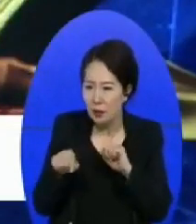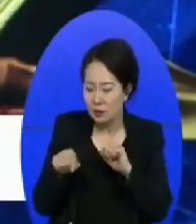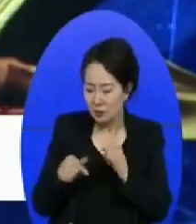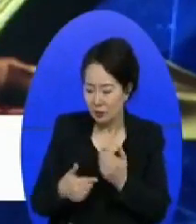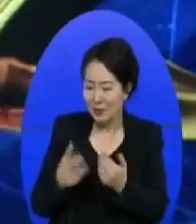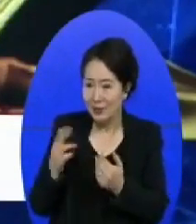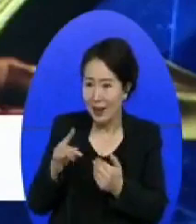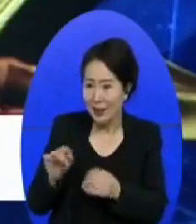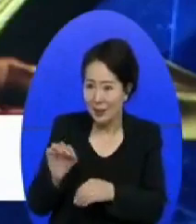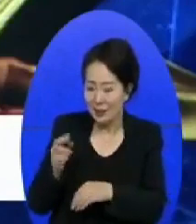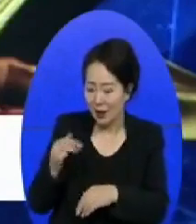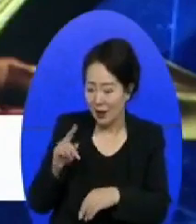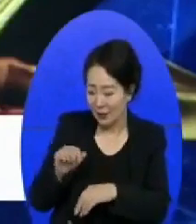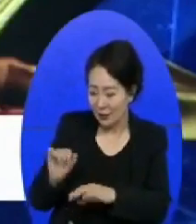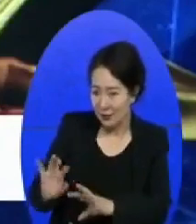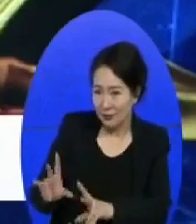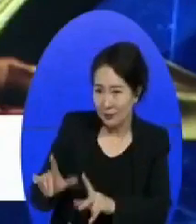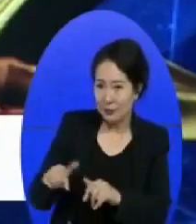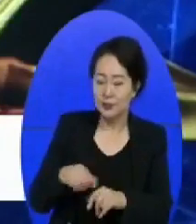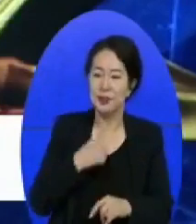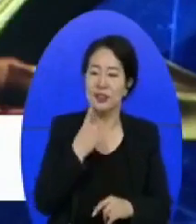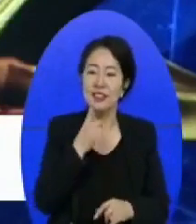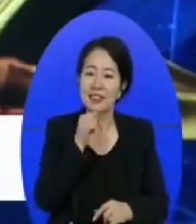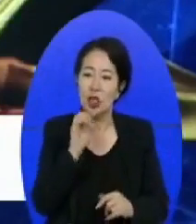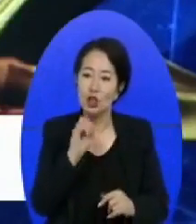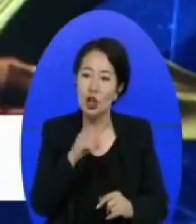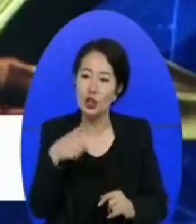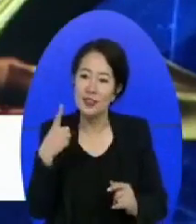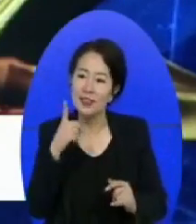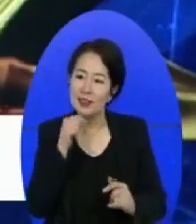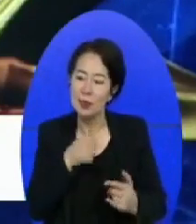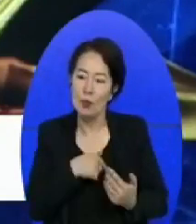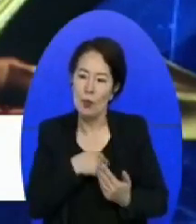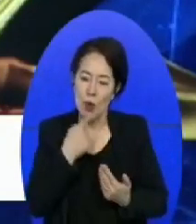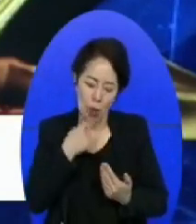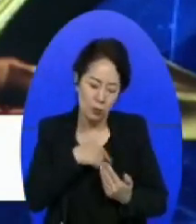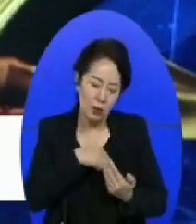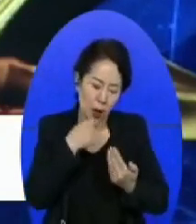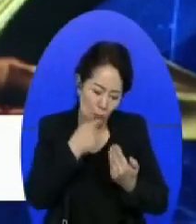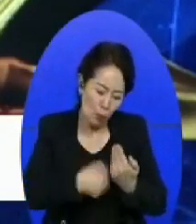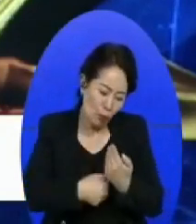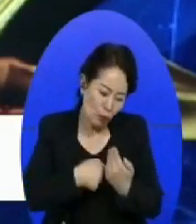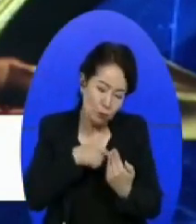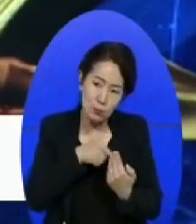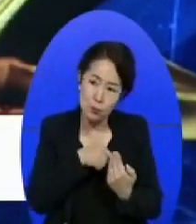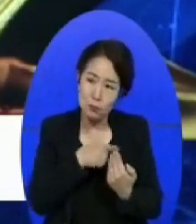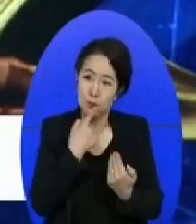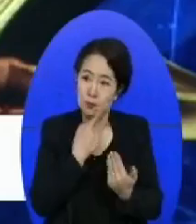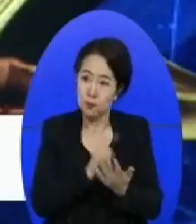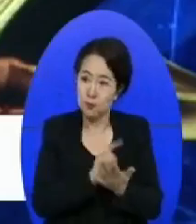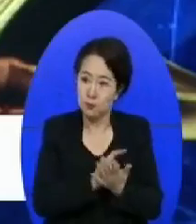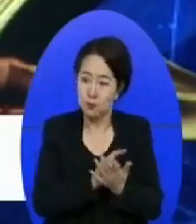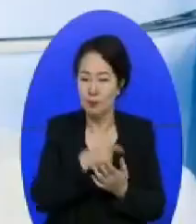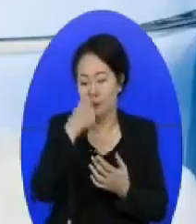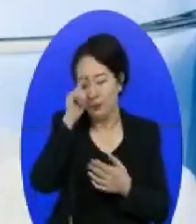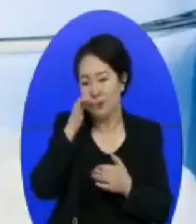хөхөр холлох. Ялангуяа нэг ой хүртэл нь хүүхдийг хөхнөөс гаргаж огтхонч болохгүй гэдгийг эмч мэрэгчлэнүүд зөвлөж байна.